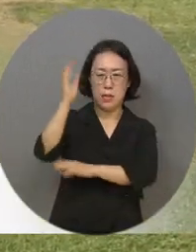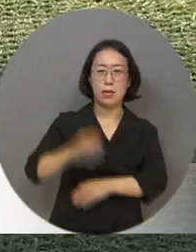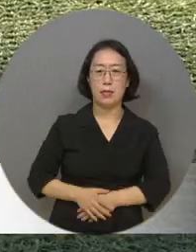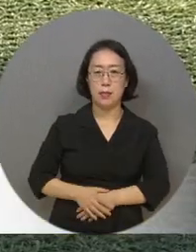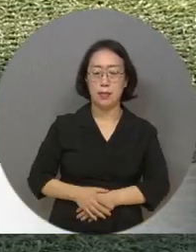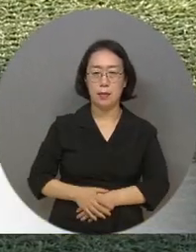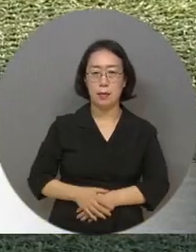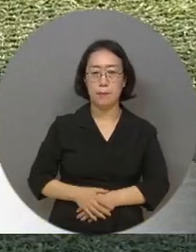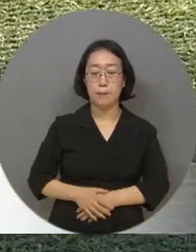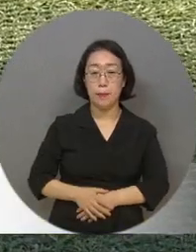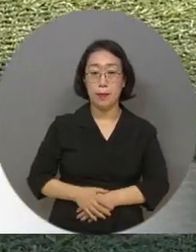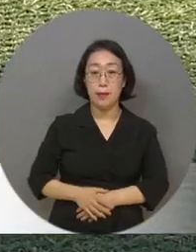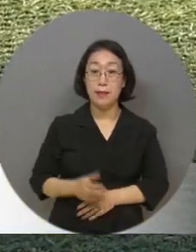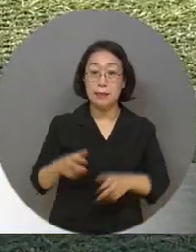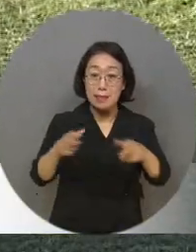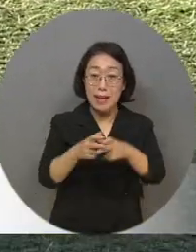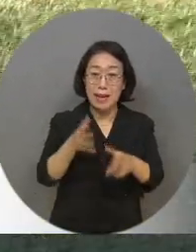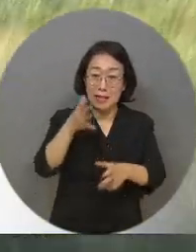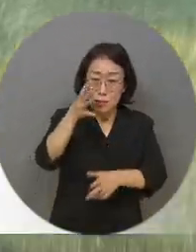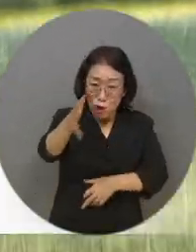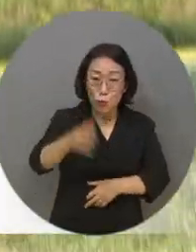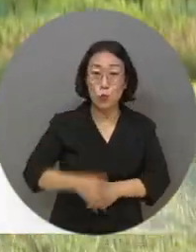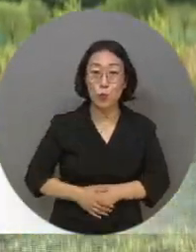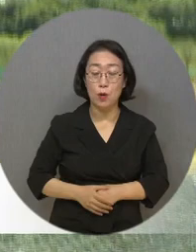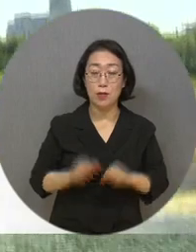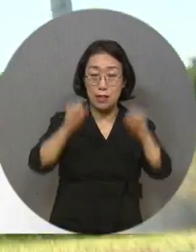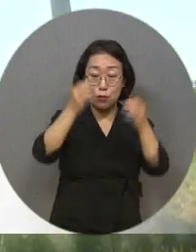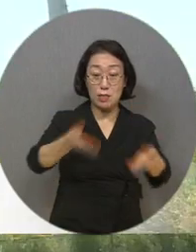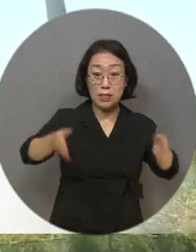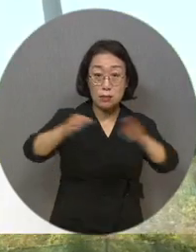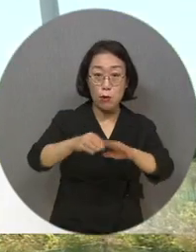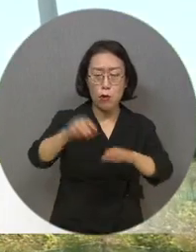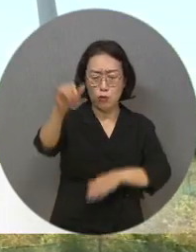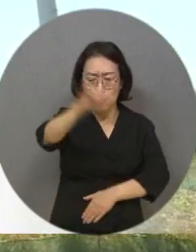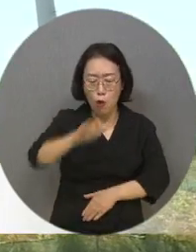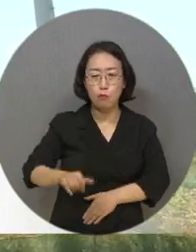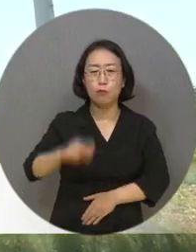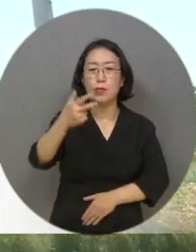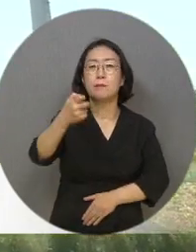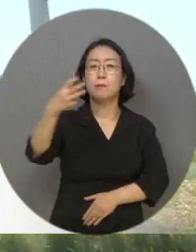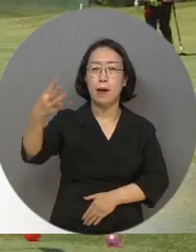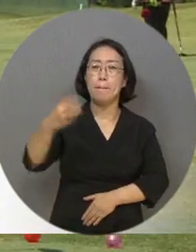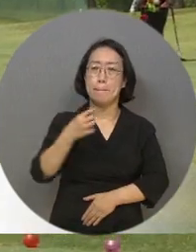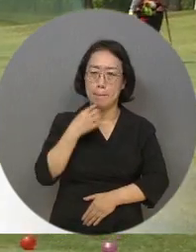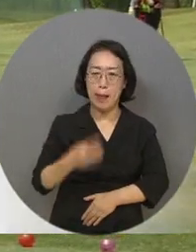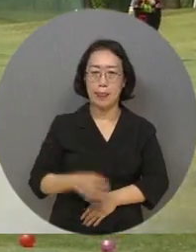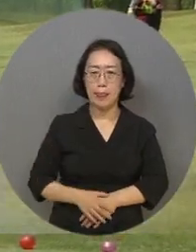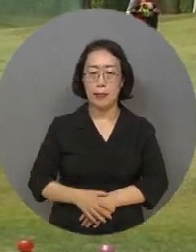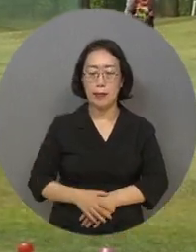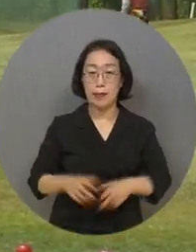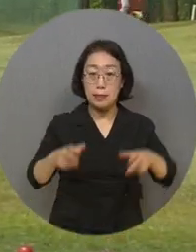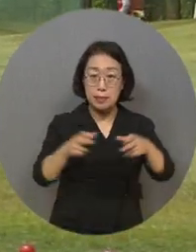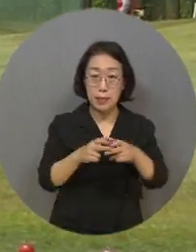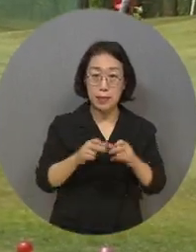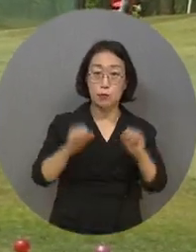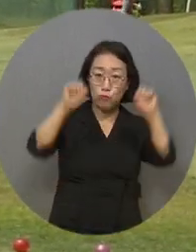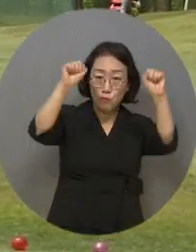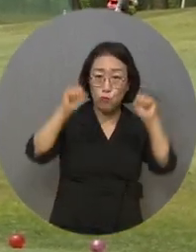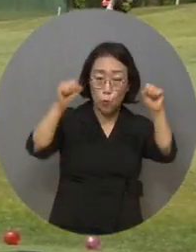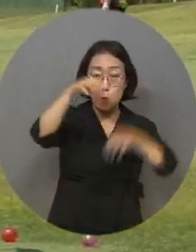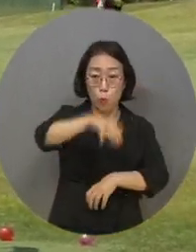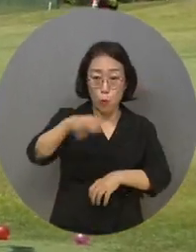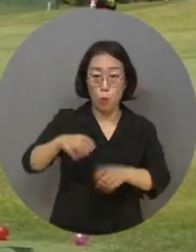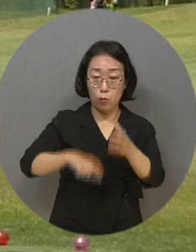대한장애인체육회에 따르면 장애인 전용 체육시설은 전국에 73곳에 불과합니다. 장애인 체육시설을 확대해